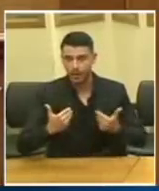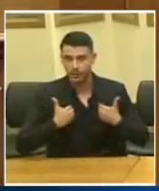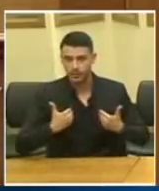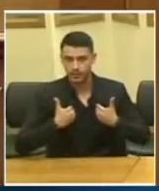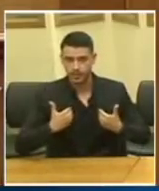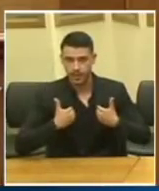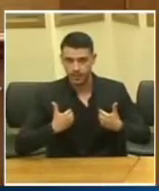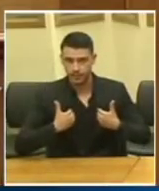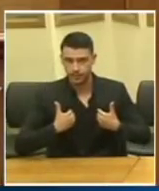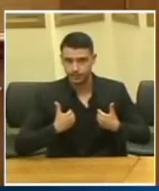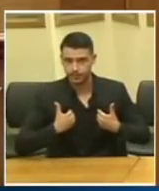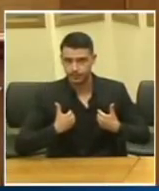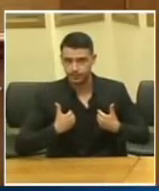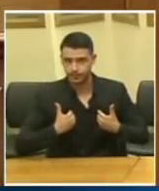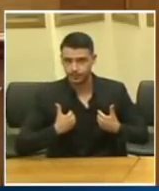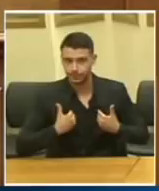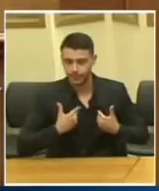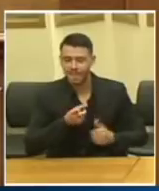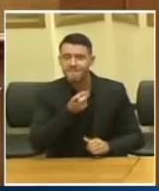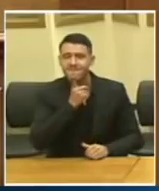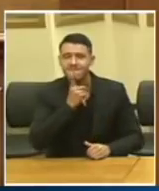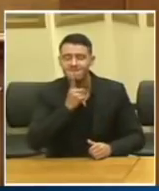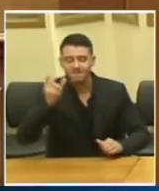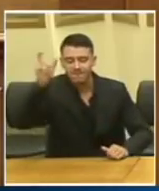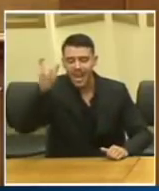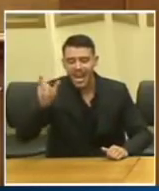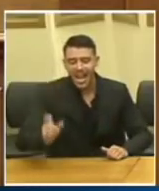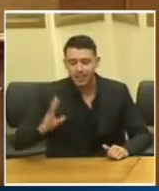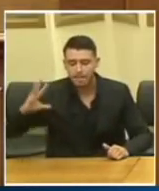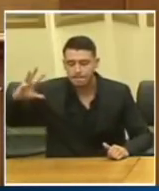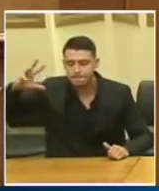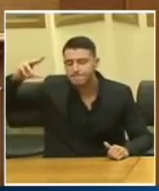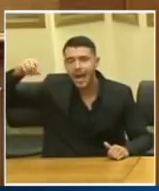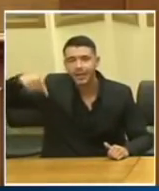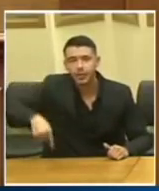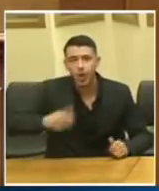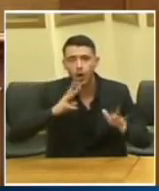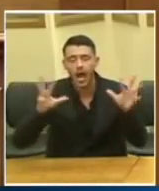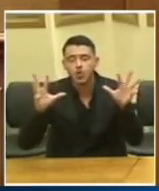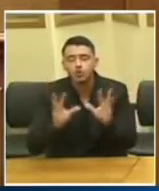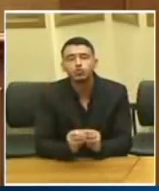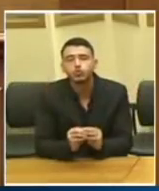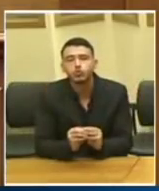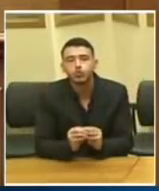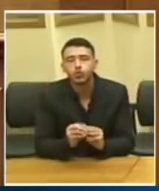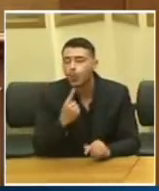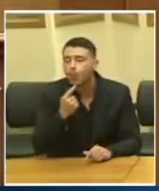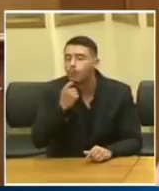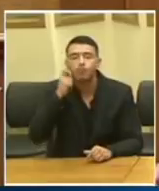χρησιμοποιούμε τους όρους που χρησιμοποιούσαμε μέχρι σήμερα για τον χαρακτηρισμό των γειτόνων μας.